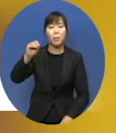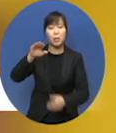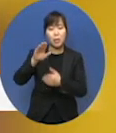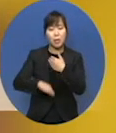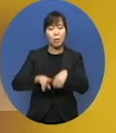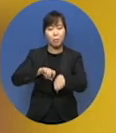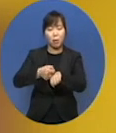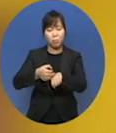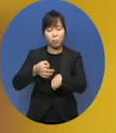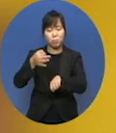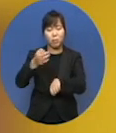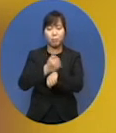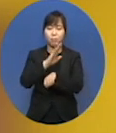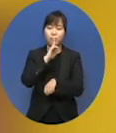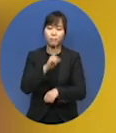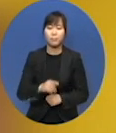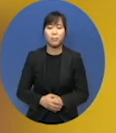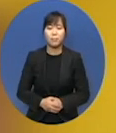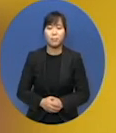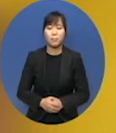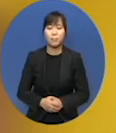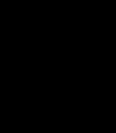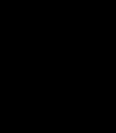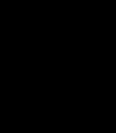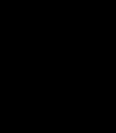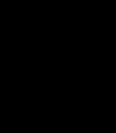과태료를 부과하고 있습니다